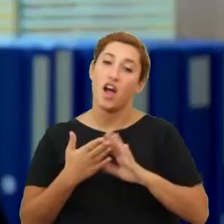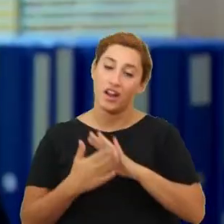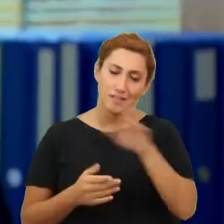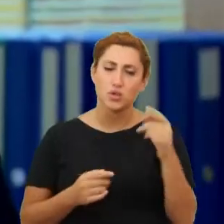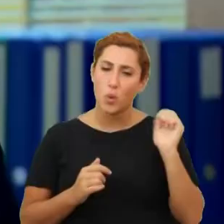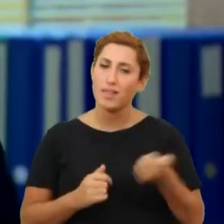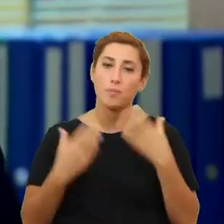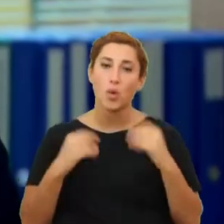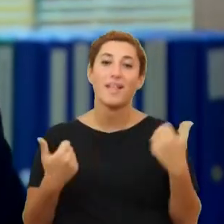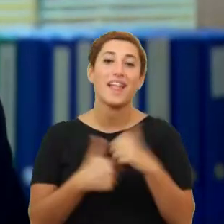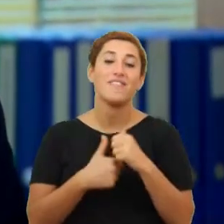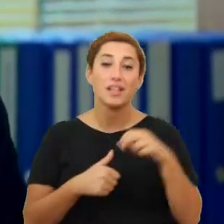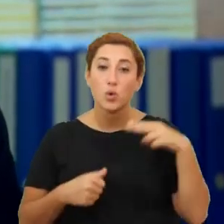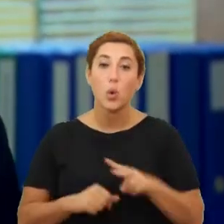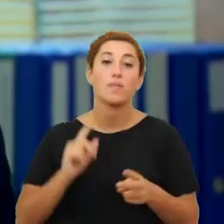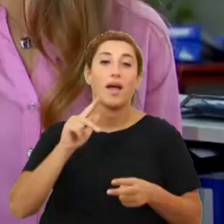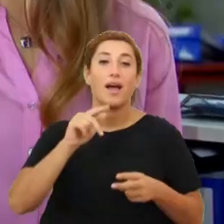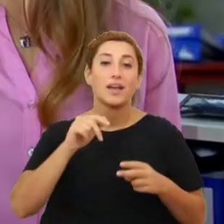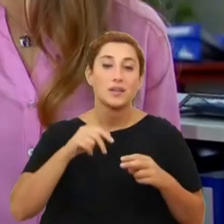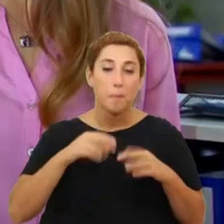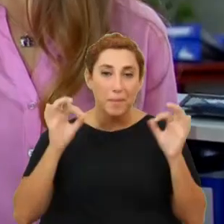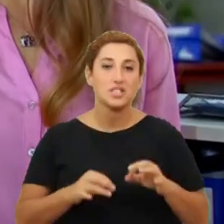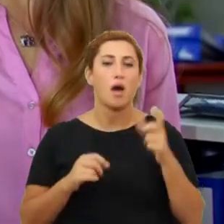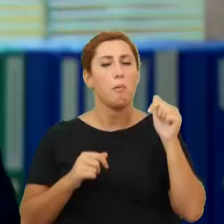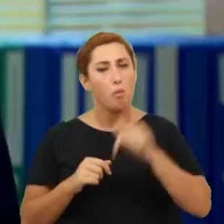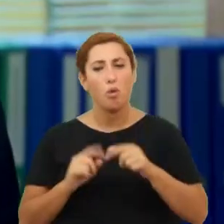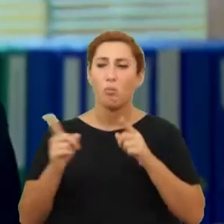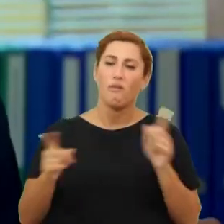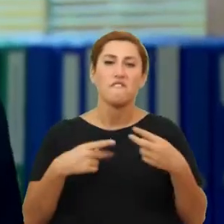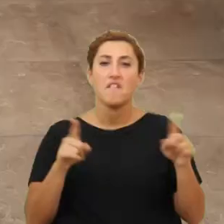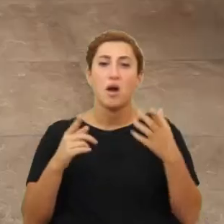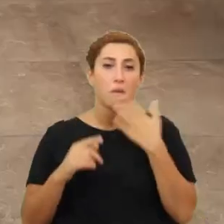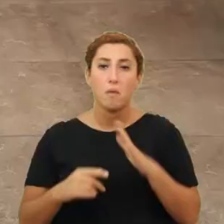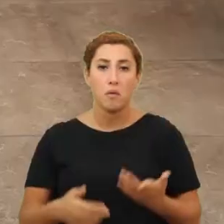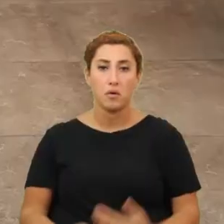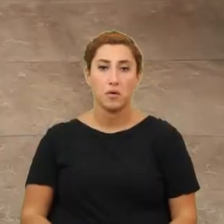arkadaşlar, önemli olan evlilik yolunda adımlar atmanız. Ha böyle, ha şöyle, fark etmez.